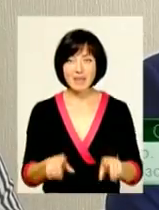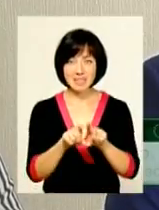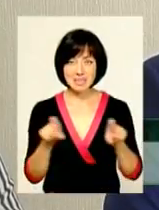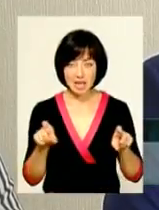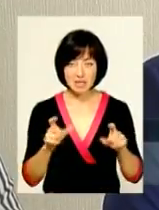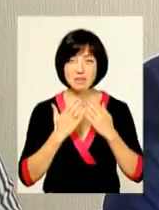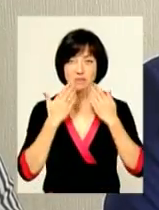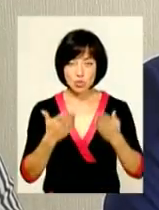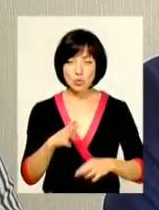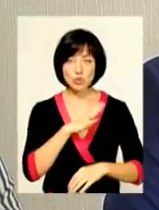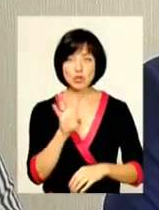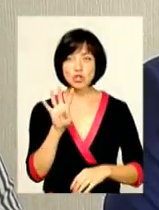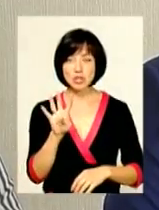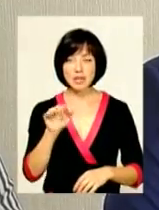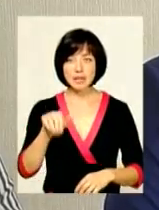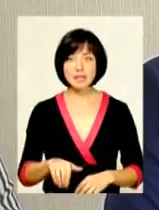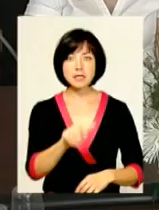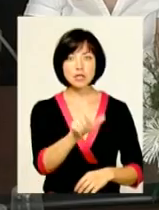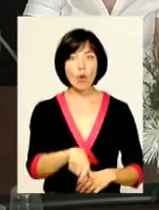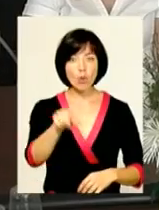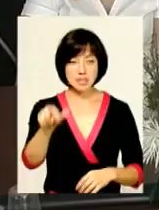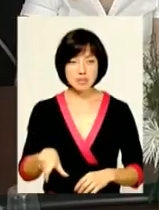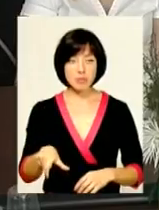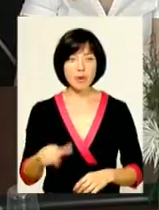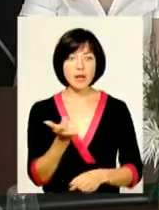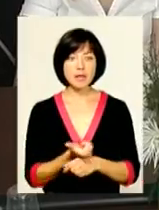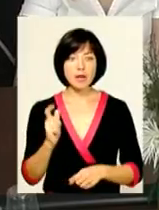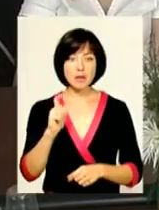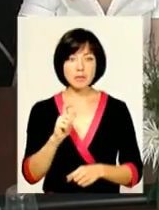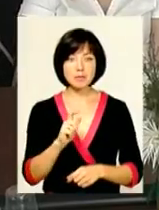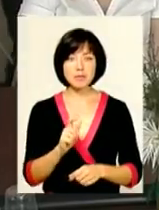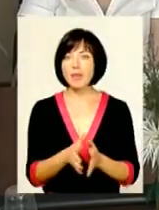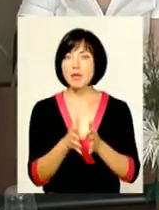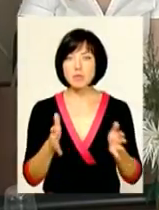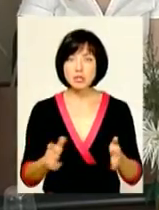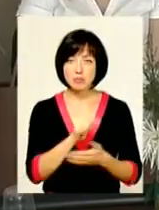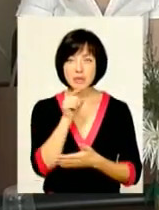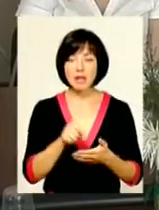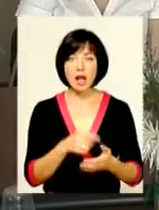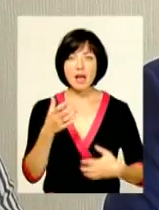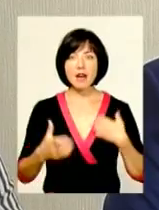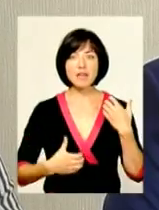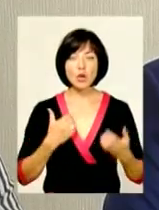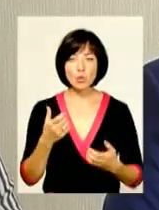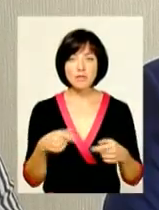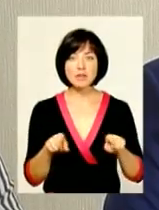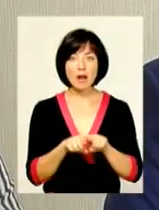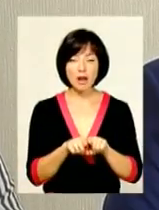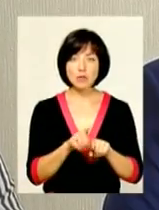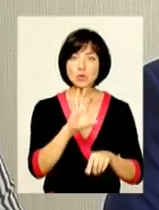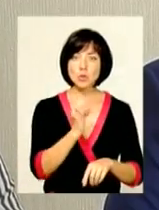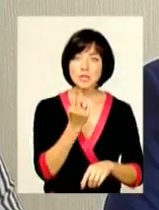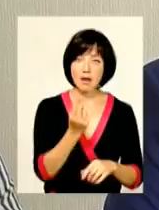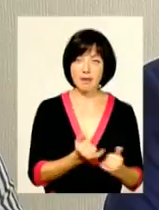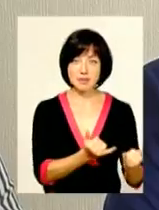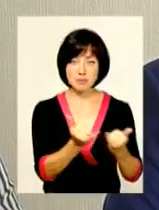звернулося майже 4 тисячі осіб. Найбільші питання хвилюють громадян у таких сферах, як